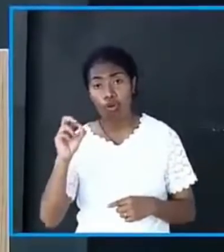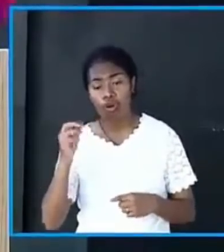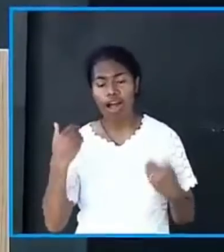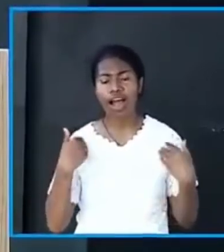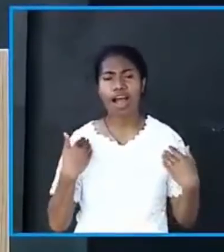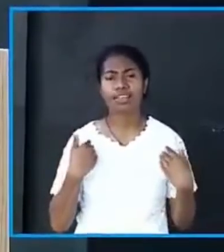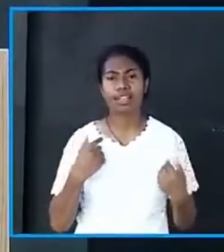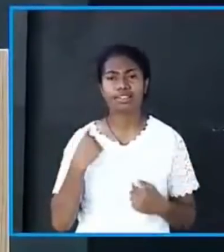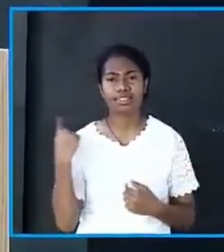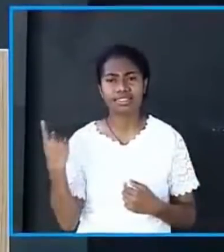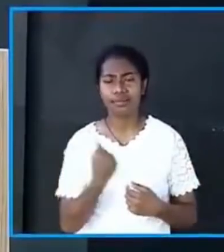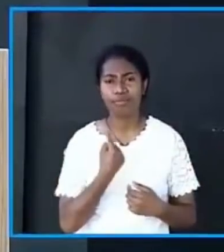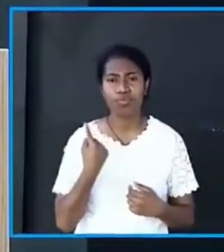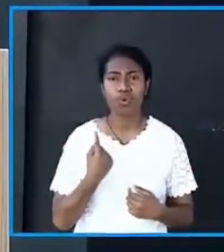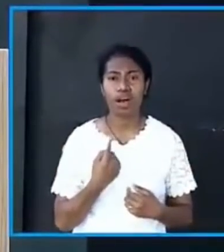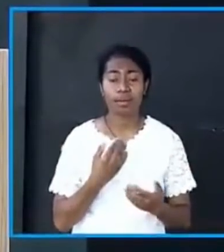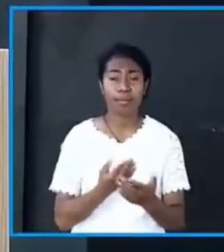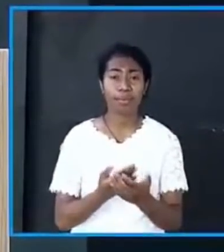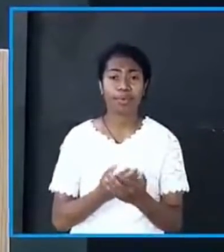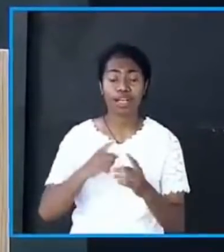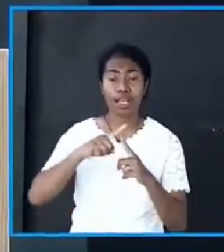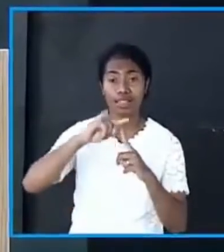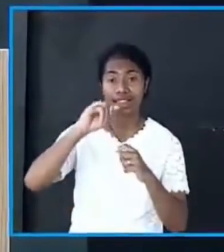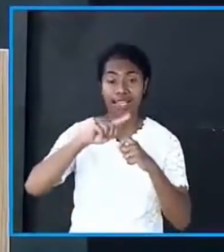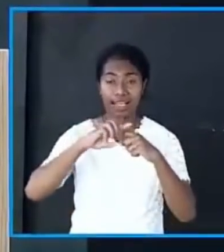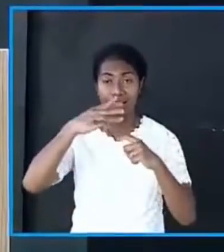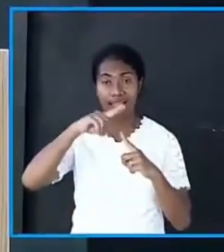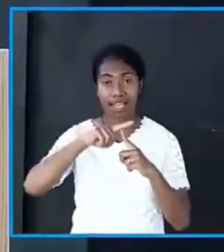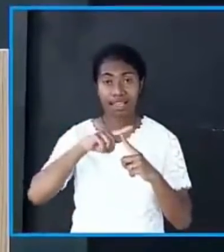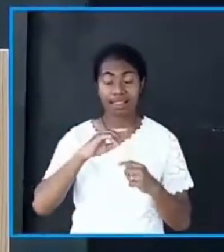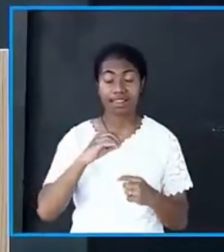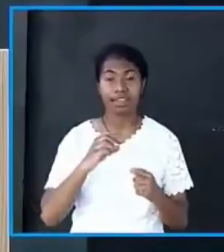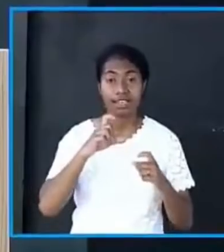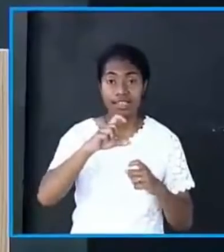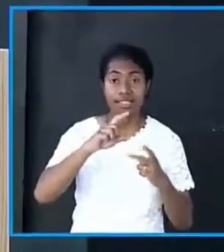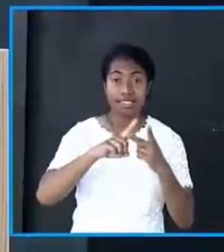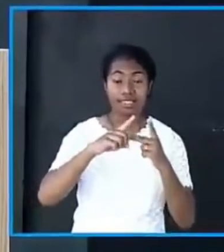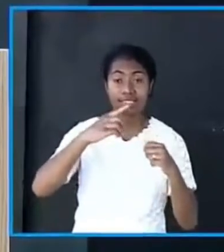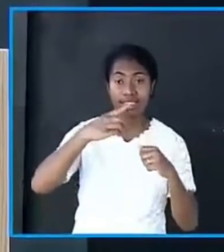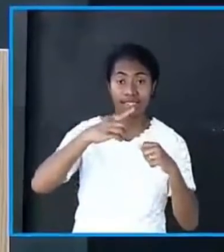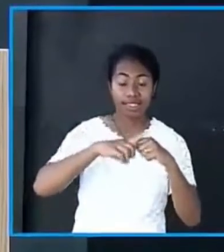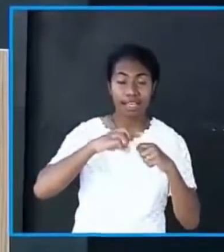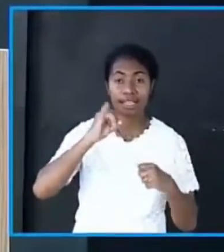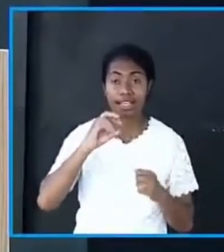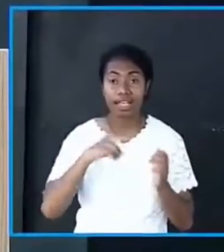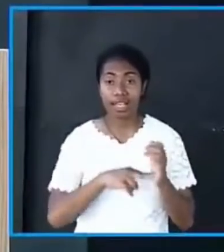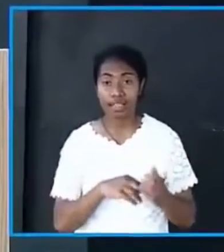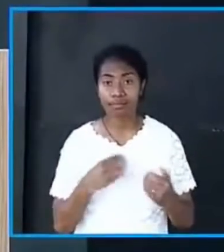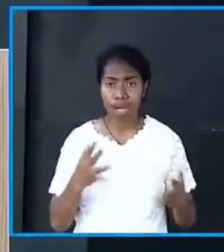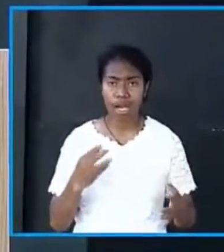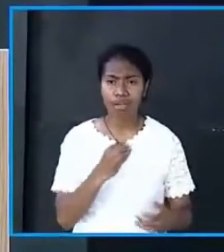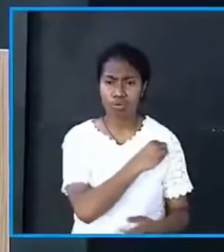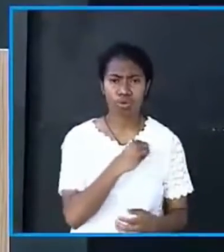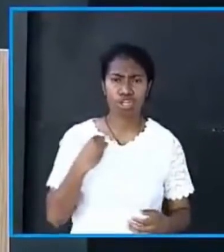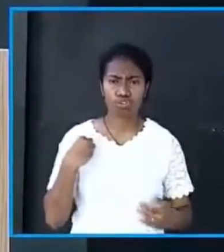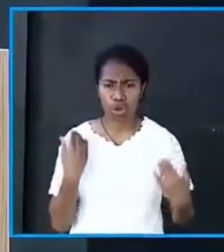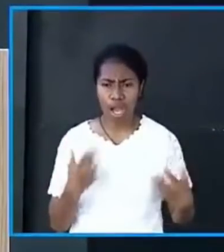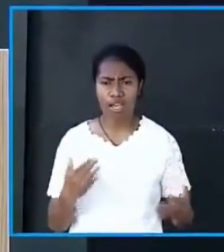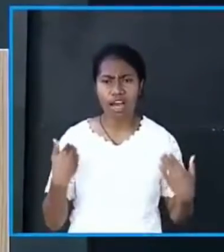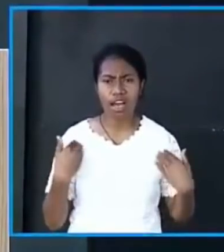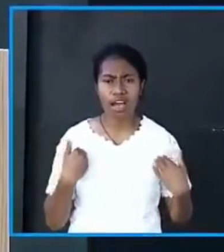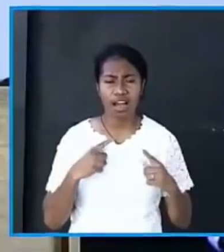perbankan semua pembelian tiket check-in bahkan dokter pun ada aplikasi Halo